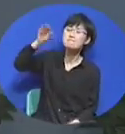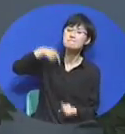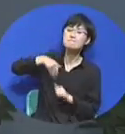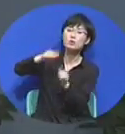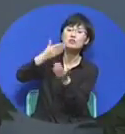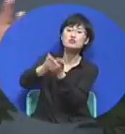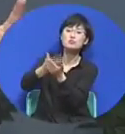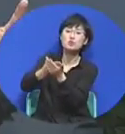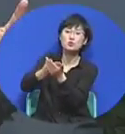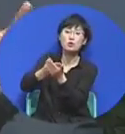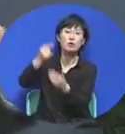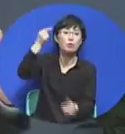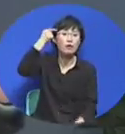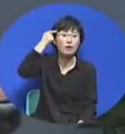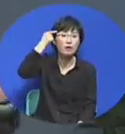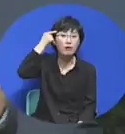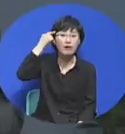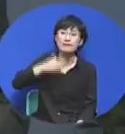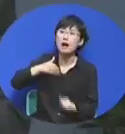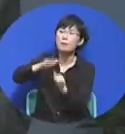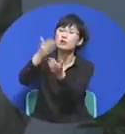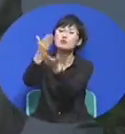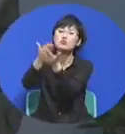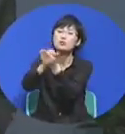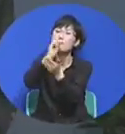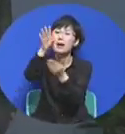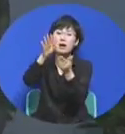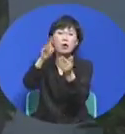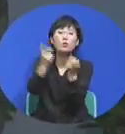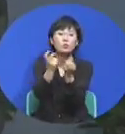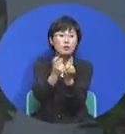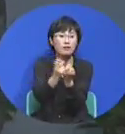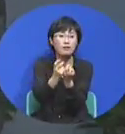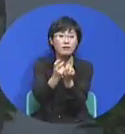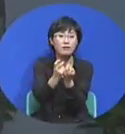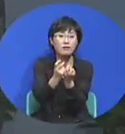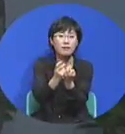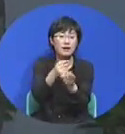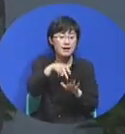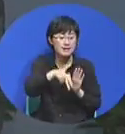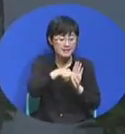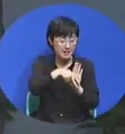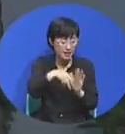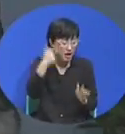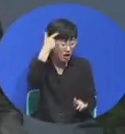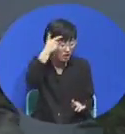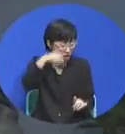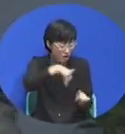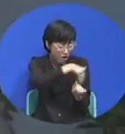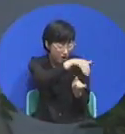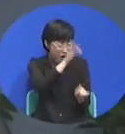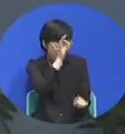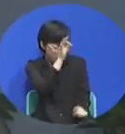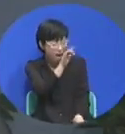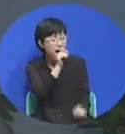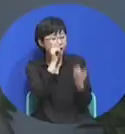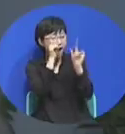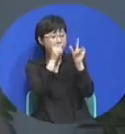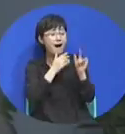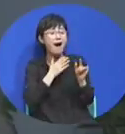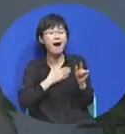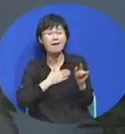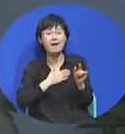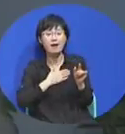영적 배경을 보고 난 뒤에 나를 보내소서라고. After Isaiah sees the spiritual background, he replies, "Here I am, send